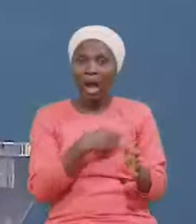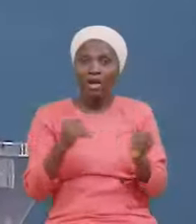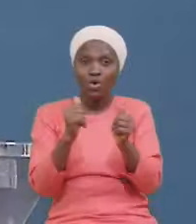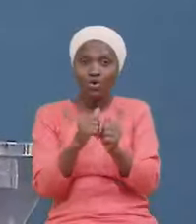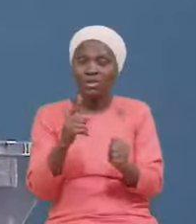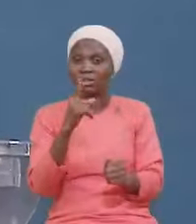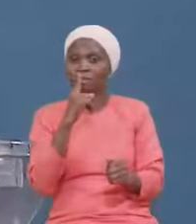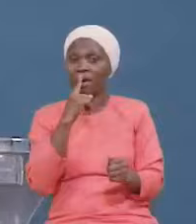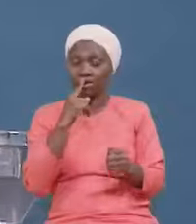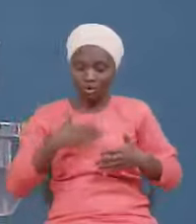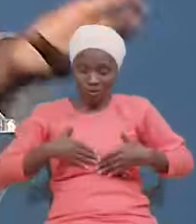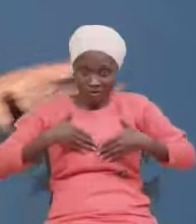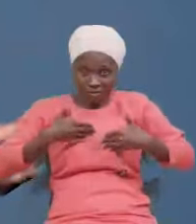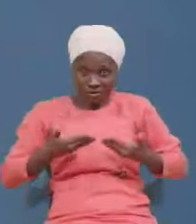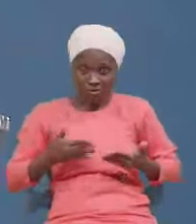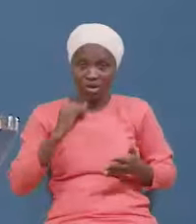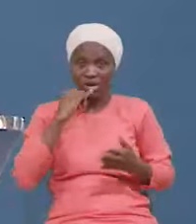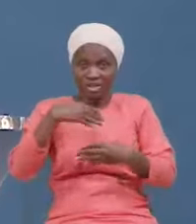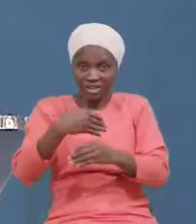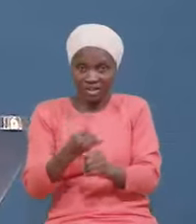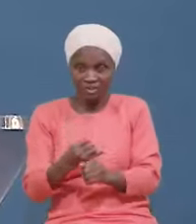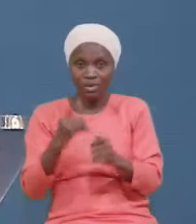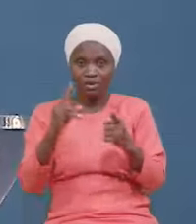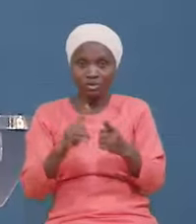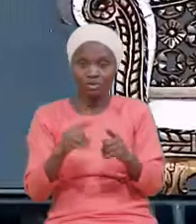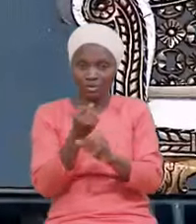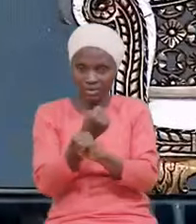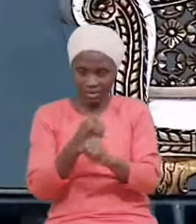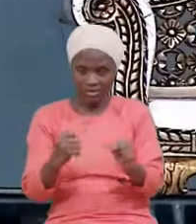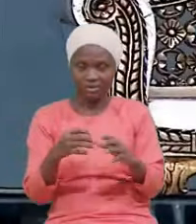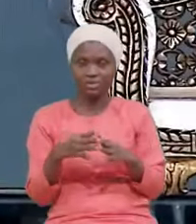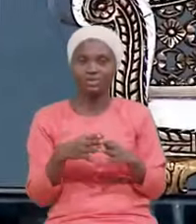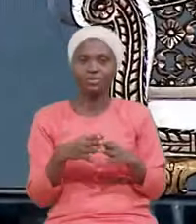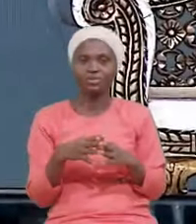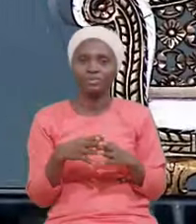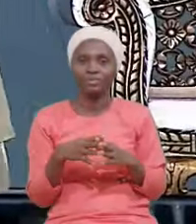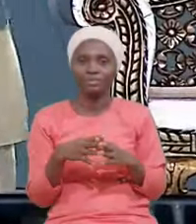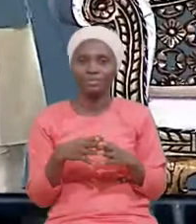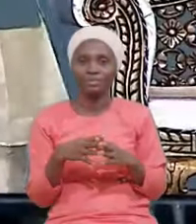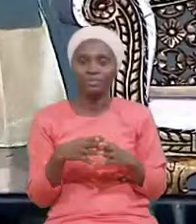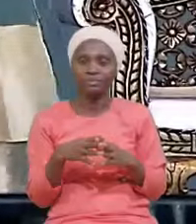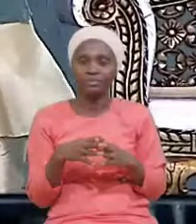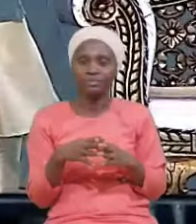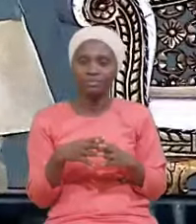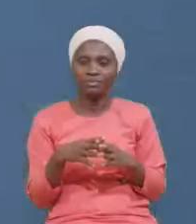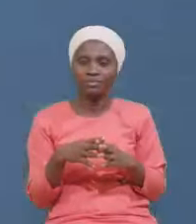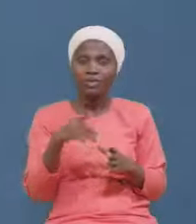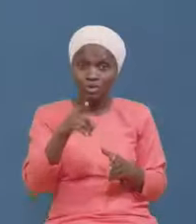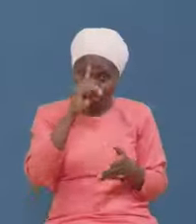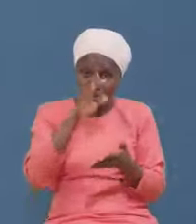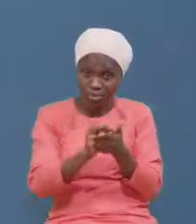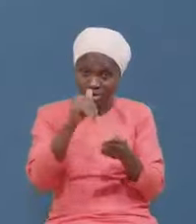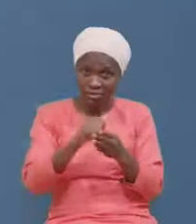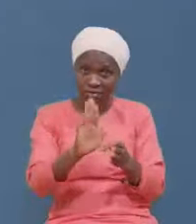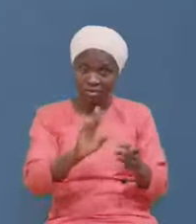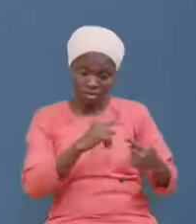confession is made unto salvation వారి నోటితో ఒప్పుకున్నది వారిని రక్షణలోకి నడిపిస్తుంది you believe in your heart